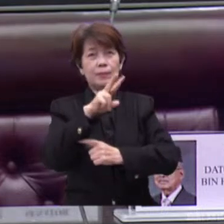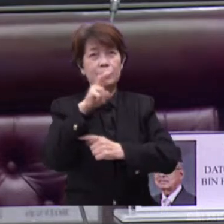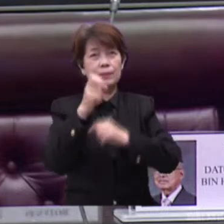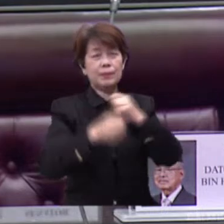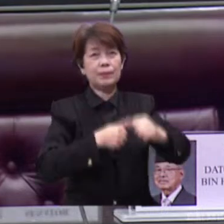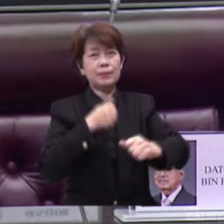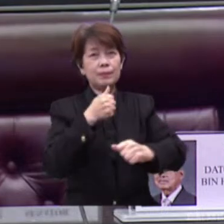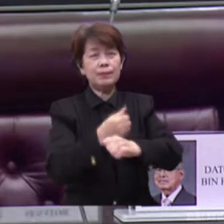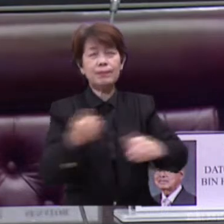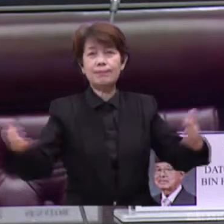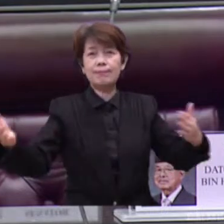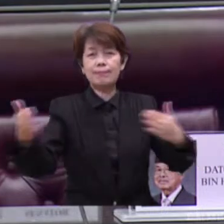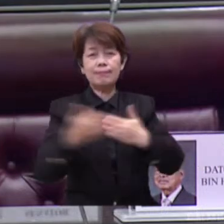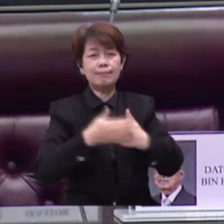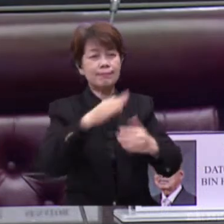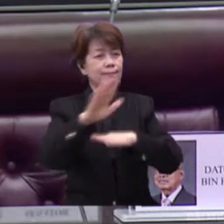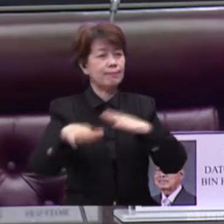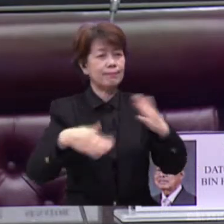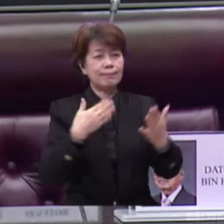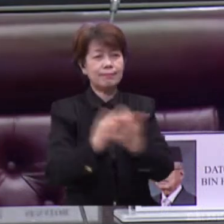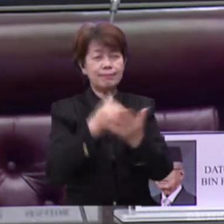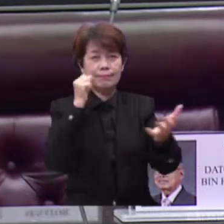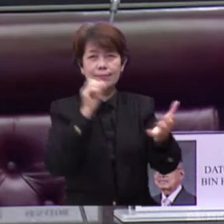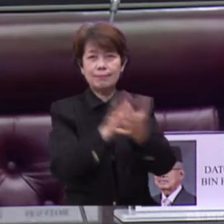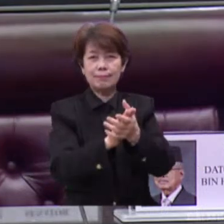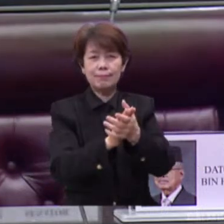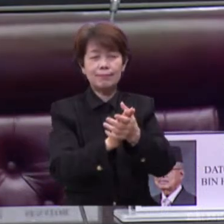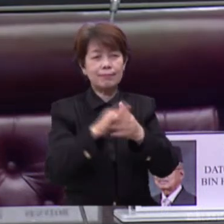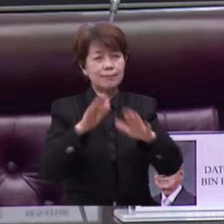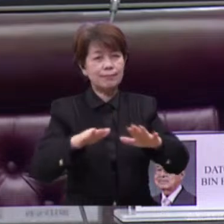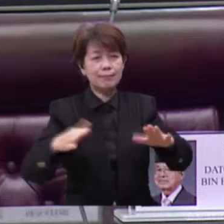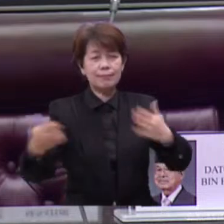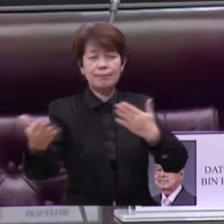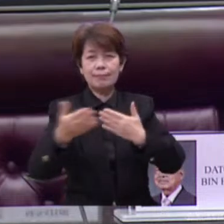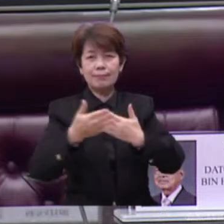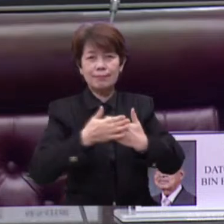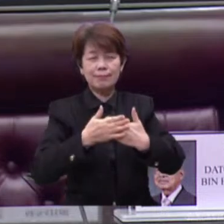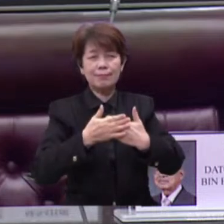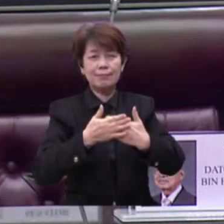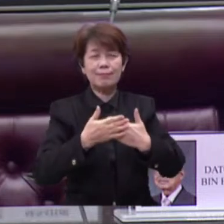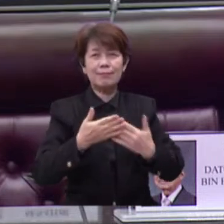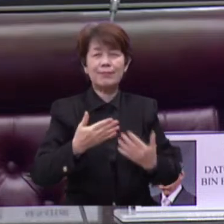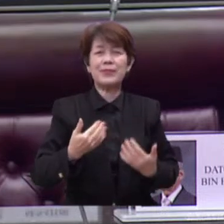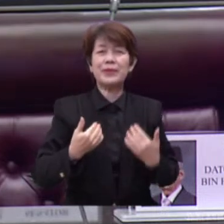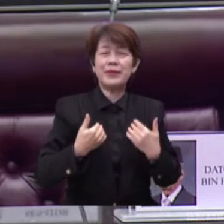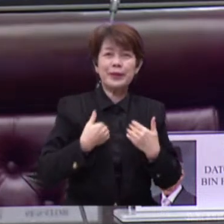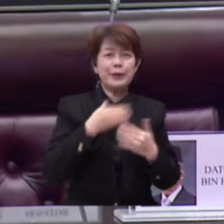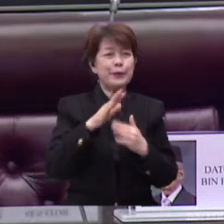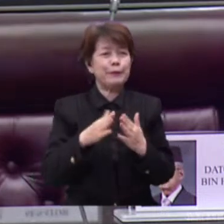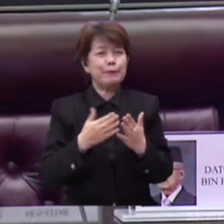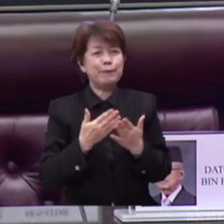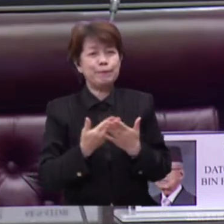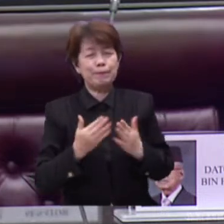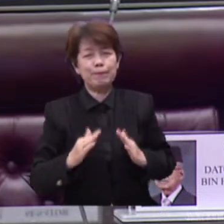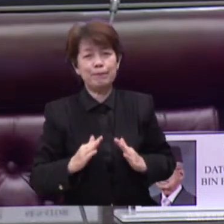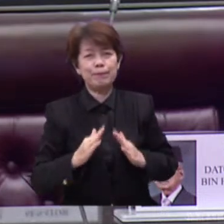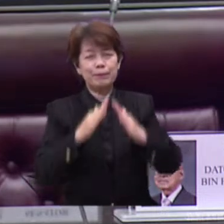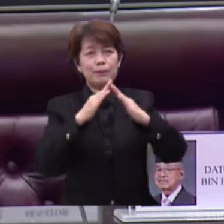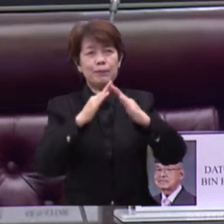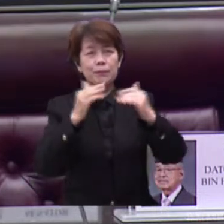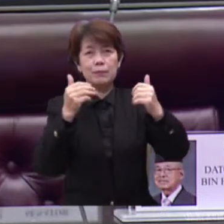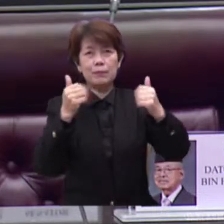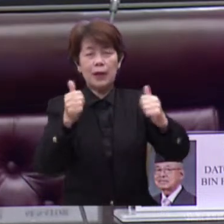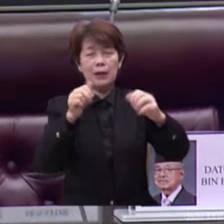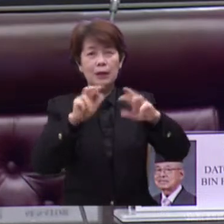semua istri yang yang yang bercita-cita tinggal dia tuh sempat duduk bersama dia dan